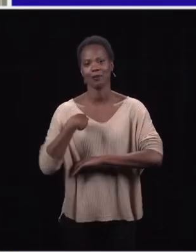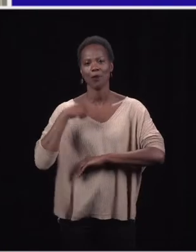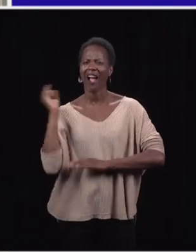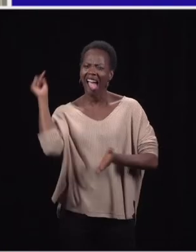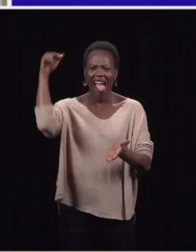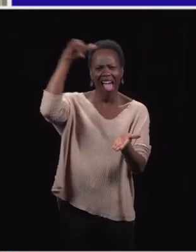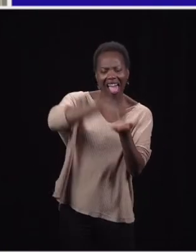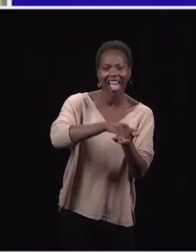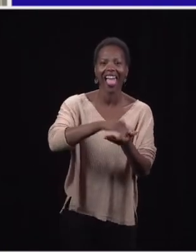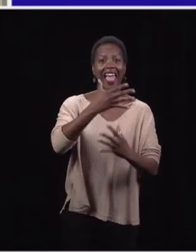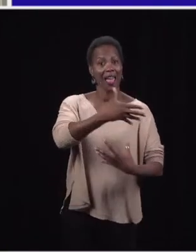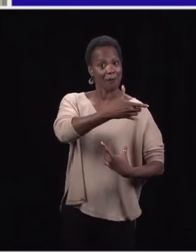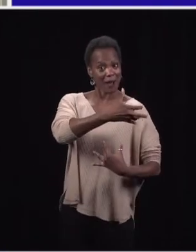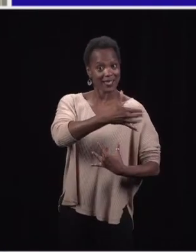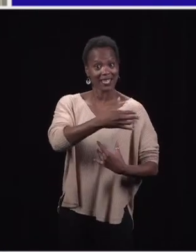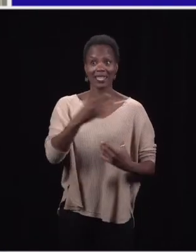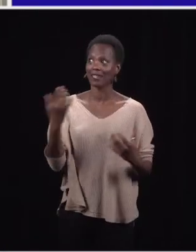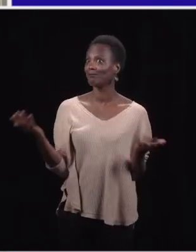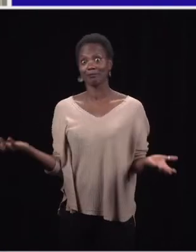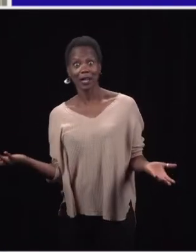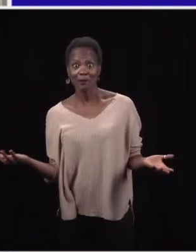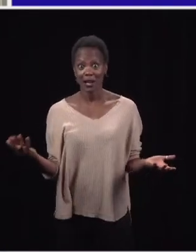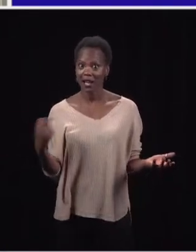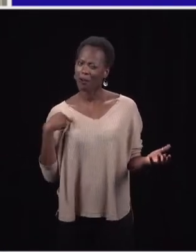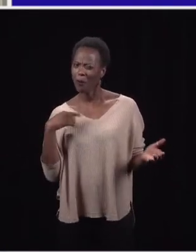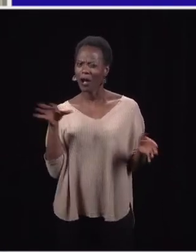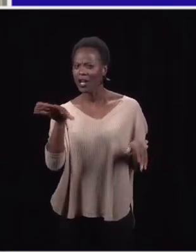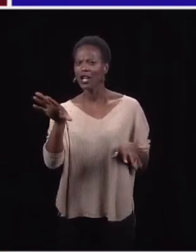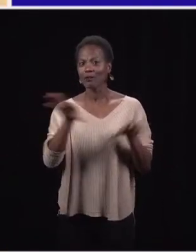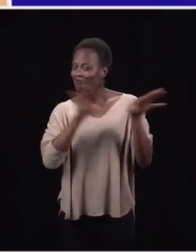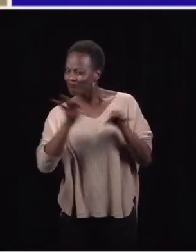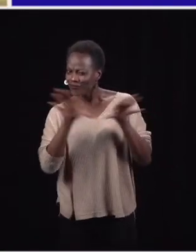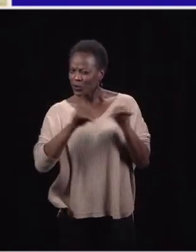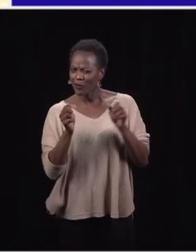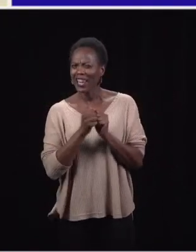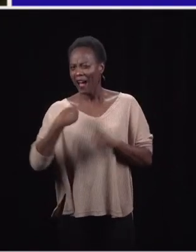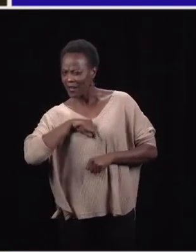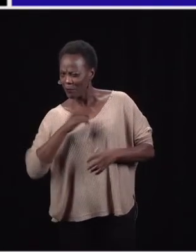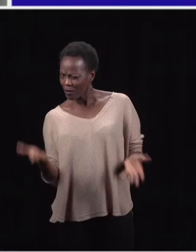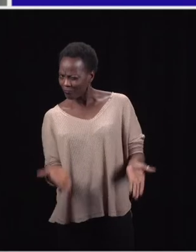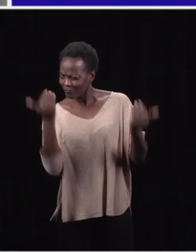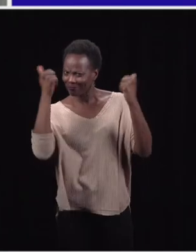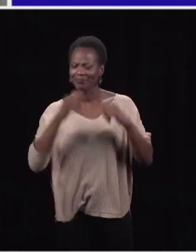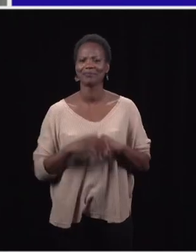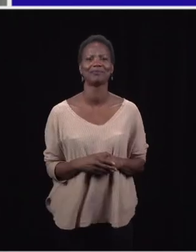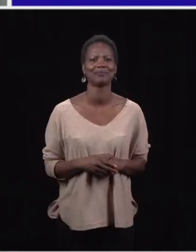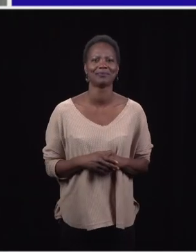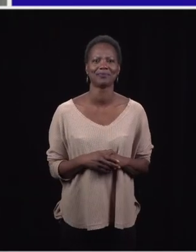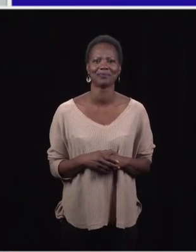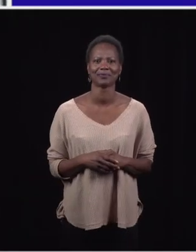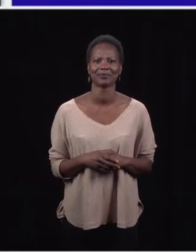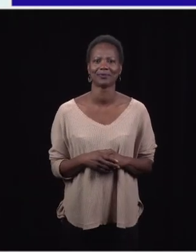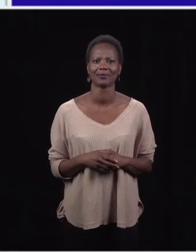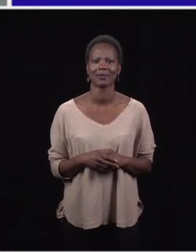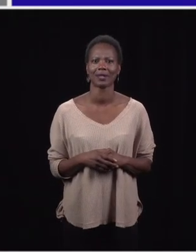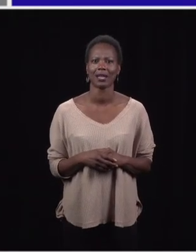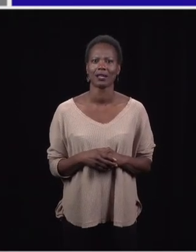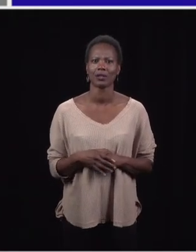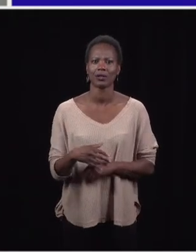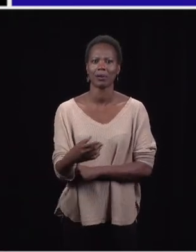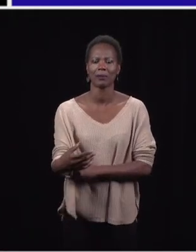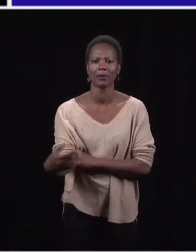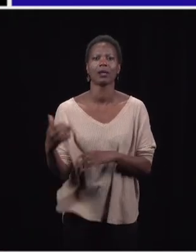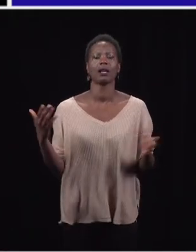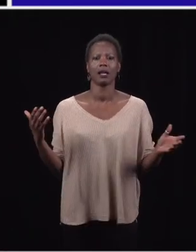train de le faire j'aurais bien rigolé et finalement nous voilà et je vous emmène avec moi c'est parti on retrouve la clique diverses qui va